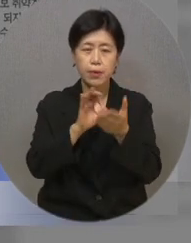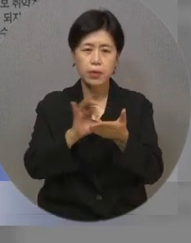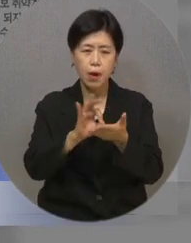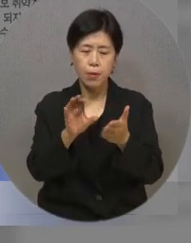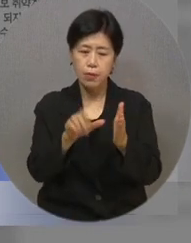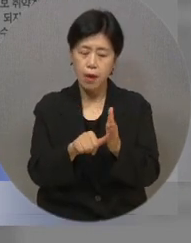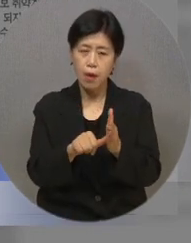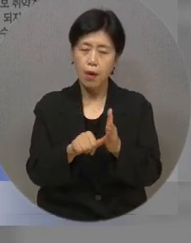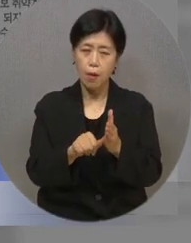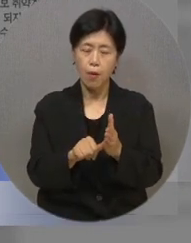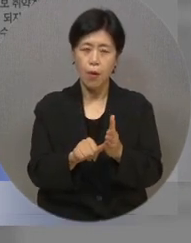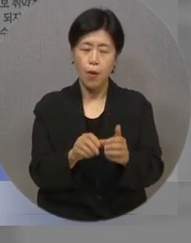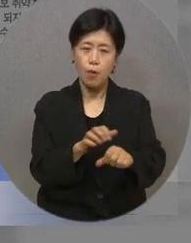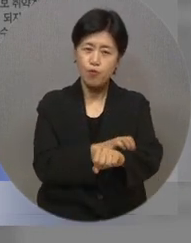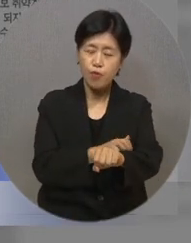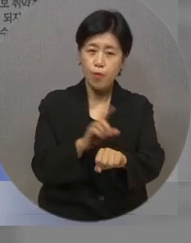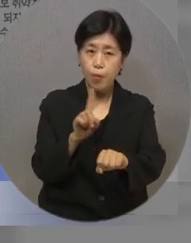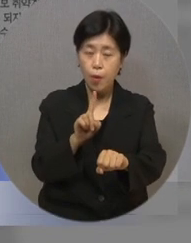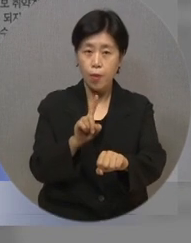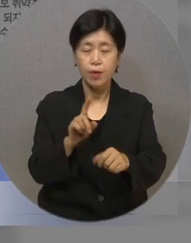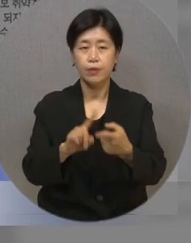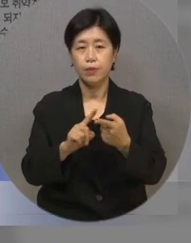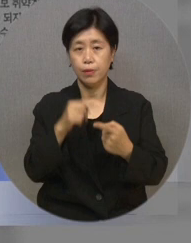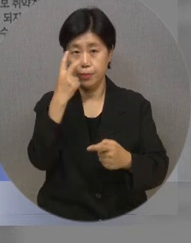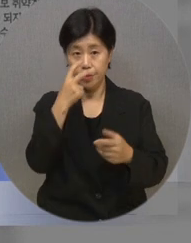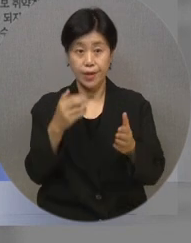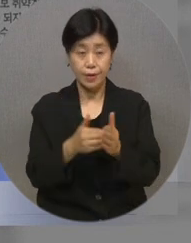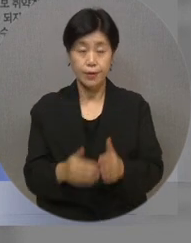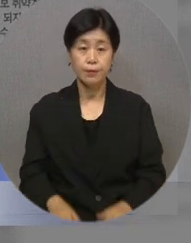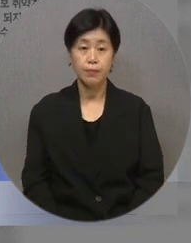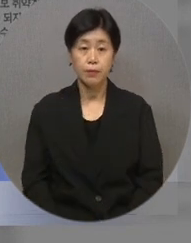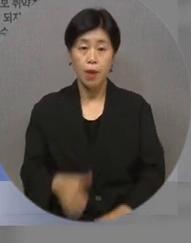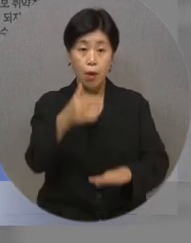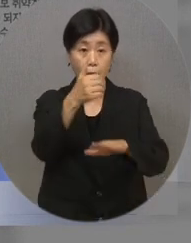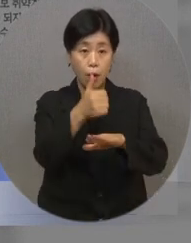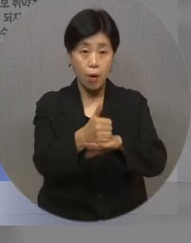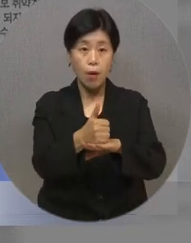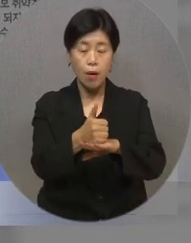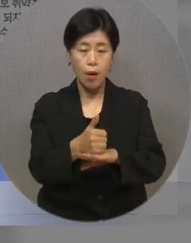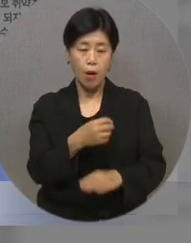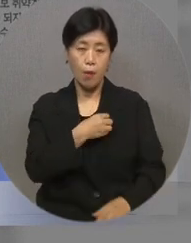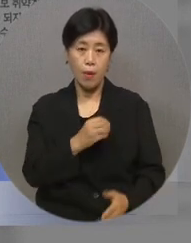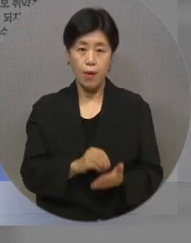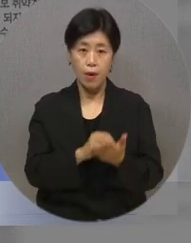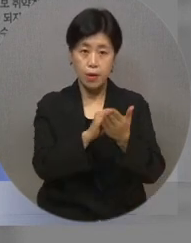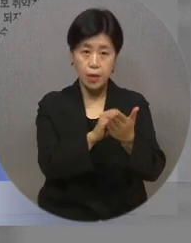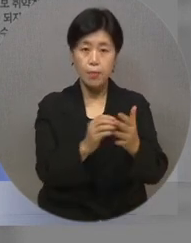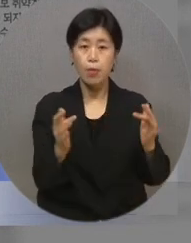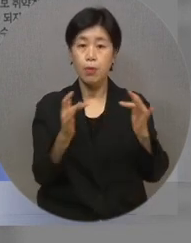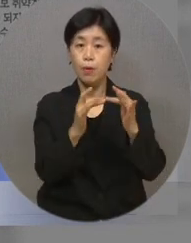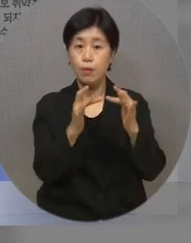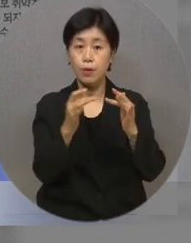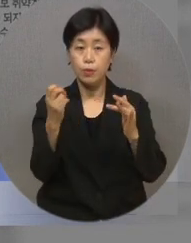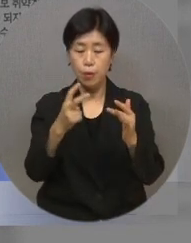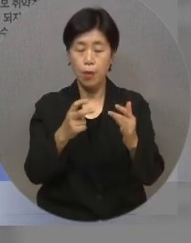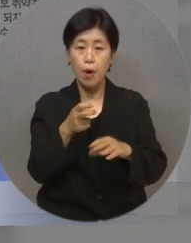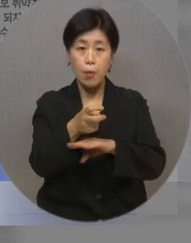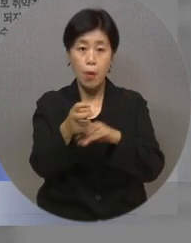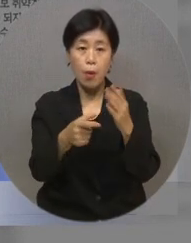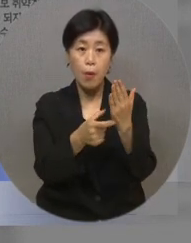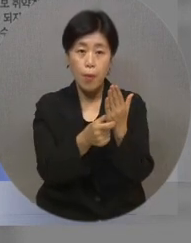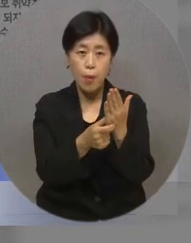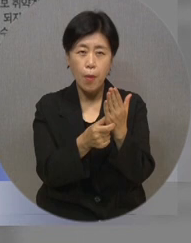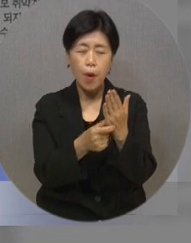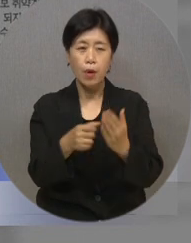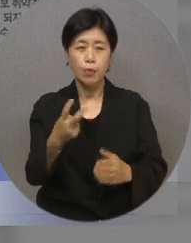접근성 실태조사를 실시했습니다 조사결과 주요 서비스인 회원가입과 로그인 승차권 조회